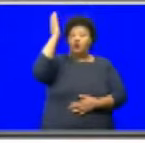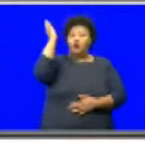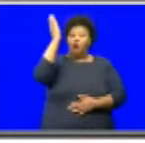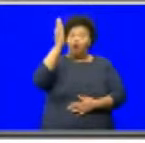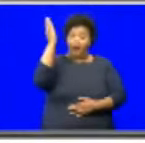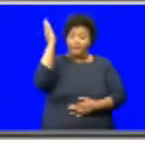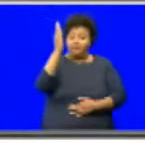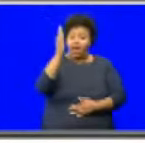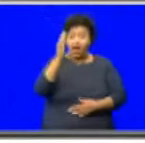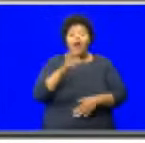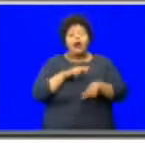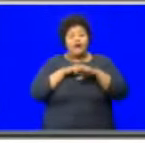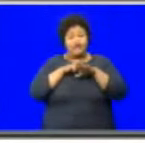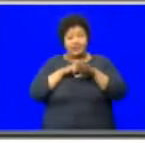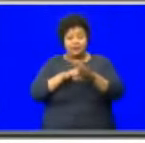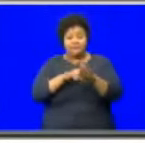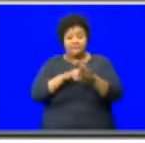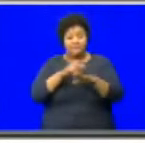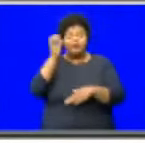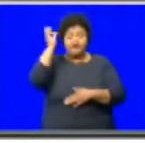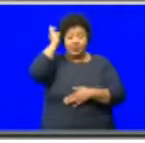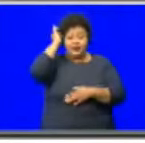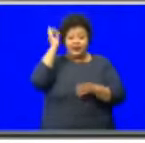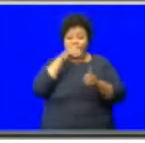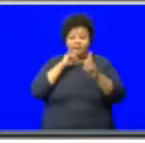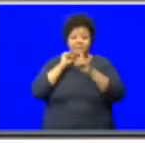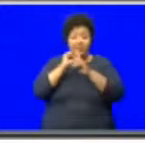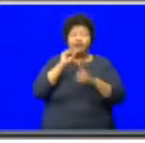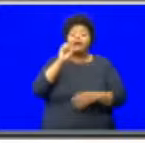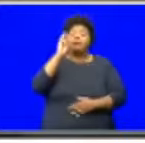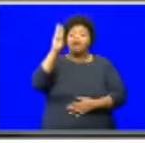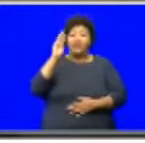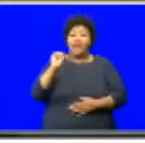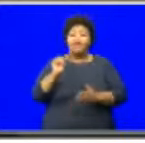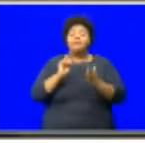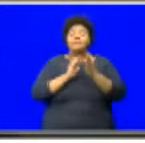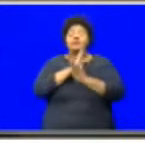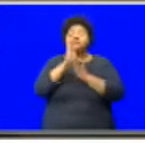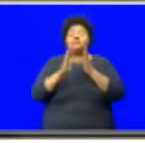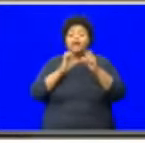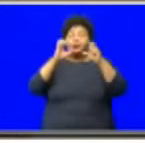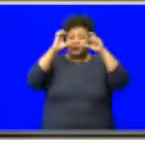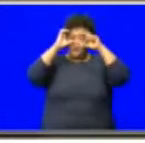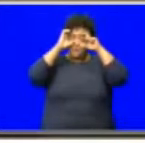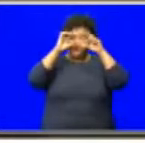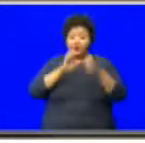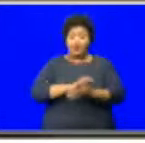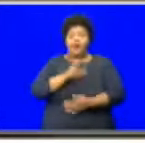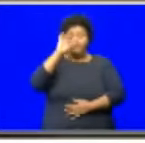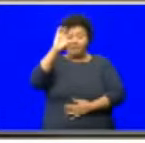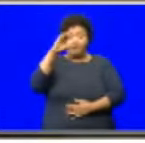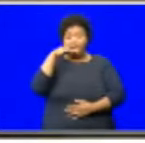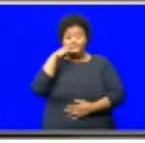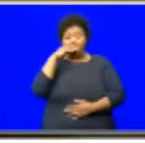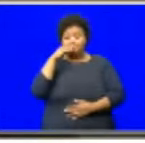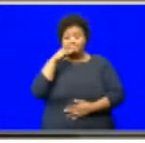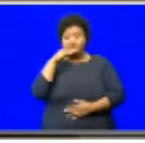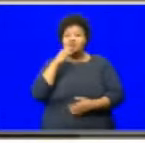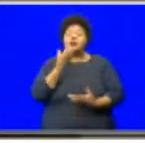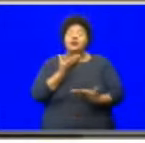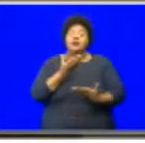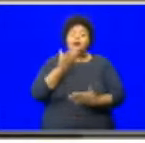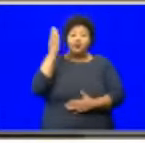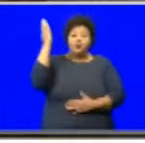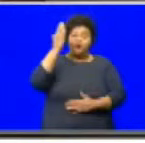Lamini. Kanike le nkulumo yesilo itawusakata kuwo onkana lamave langenele yona leDubai Expo 2020. Kubika John Molele